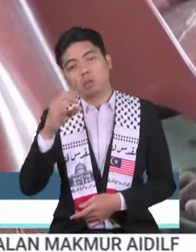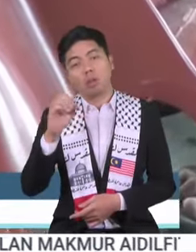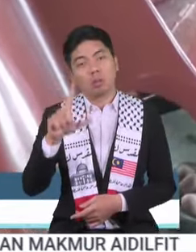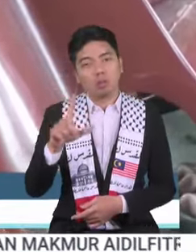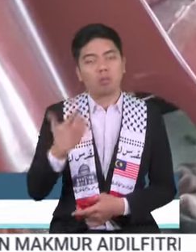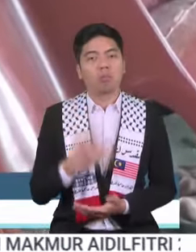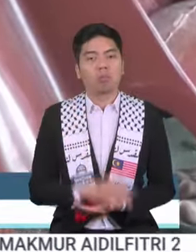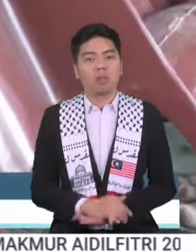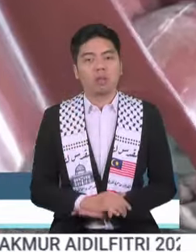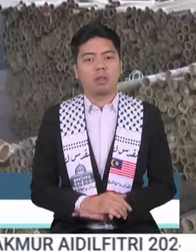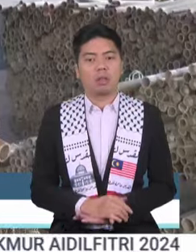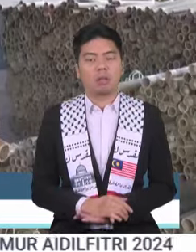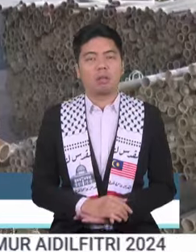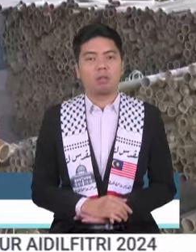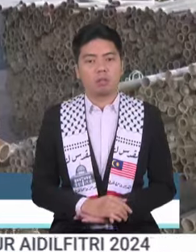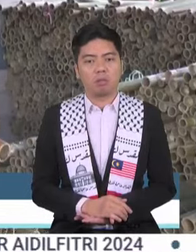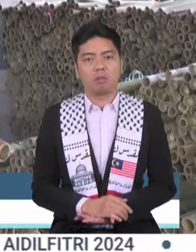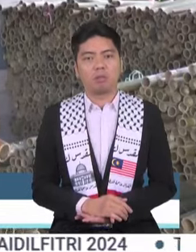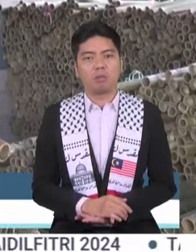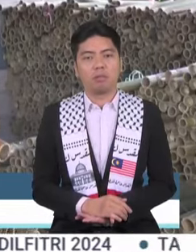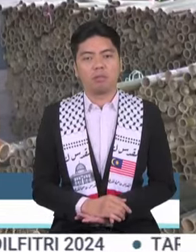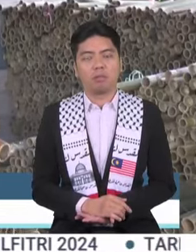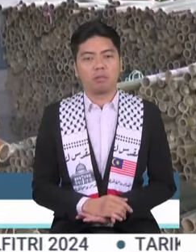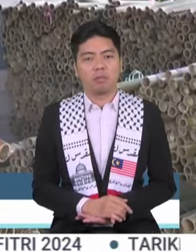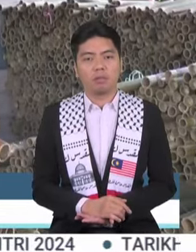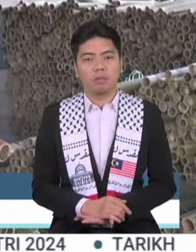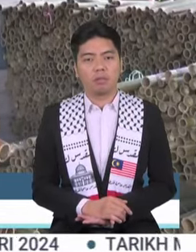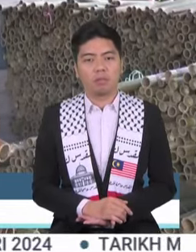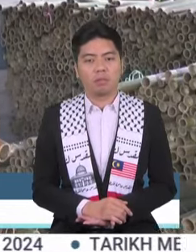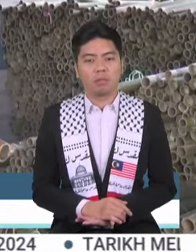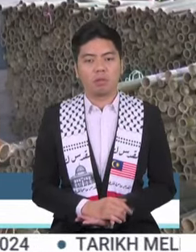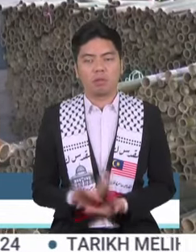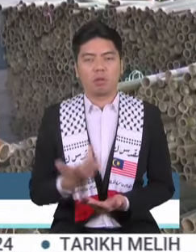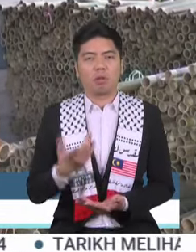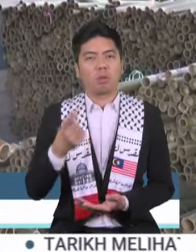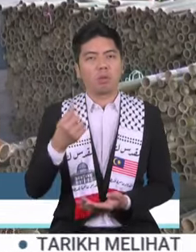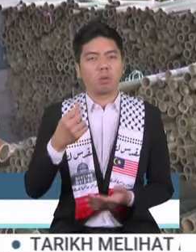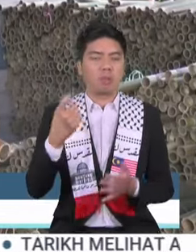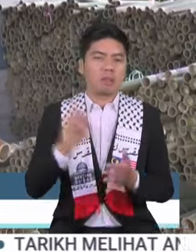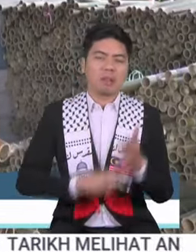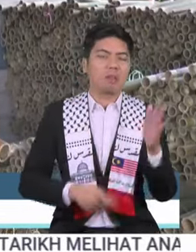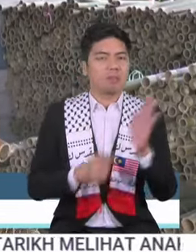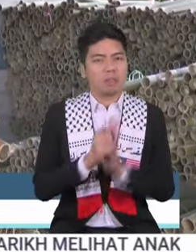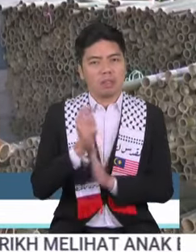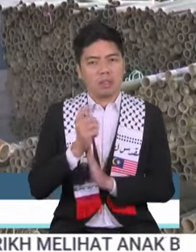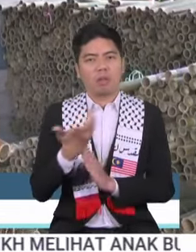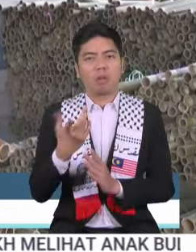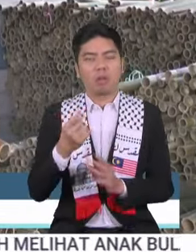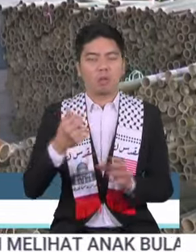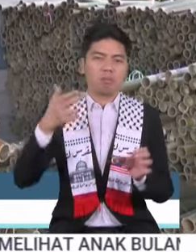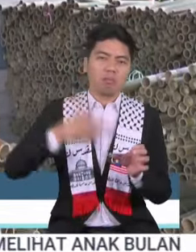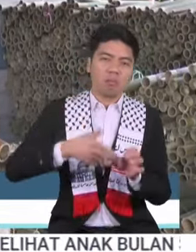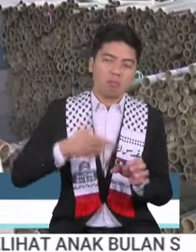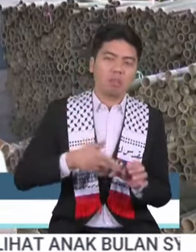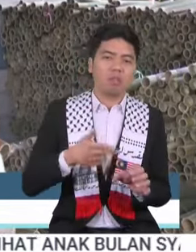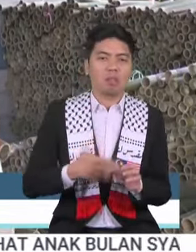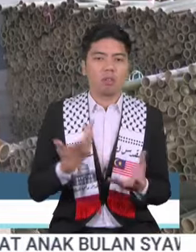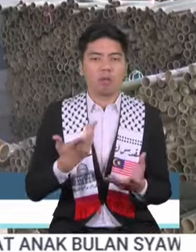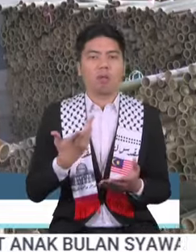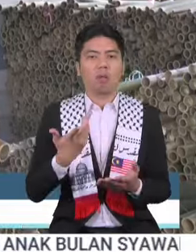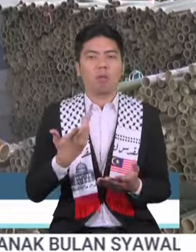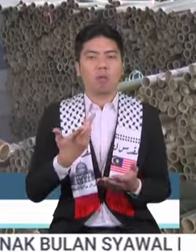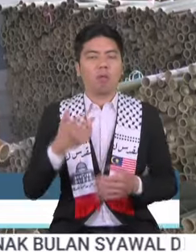dekat Inas, macam tu lah. Habis kos tinggi kan, dengan duit minyak, duit upah